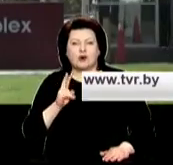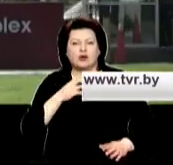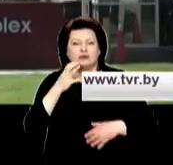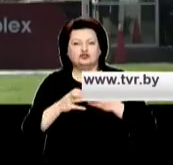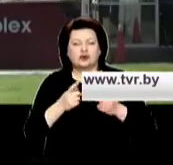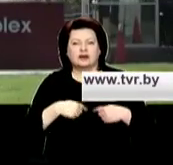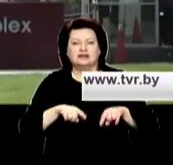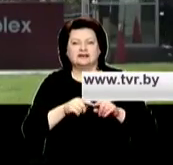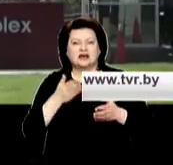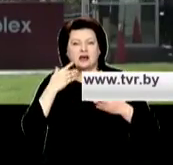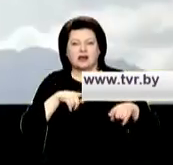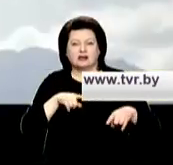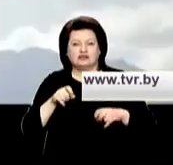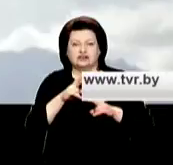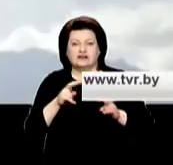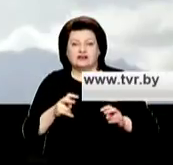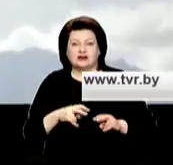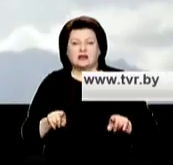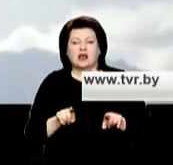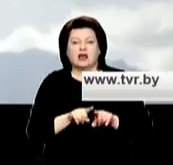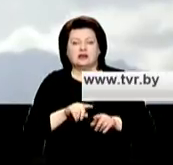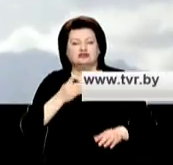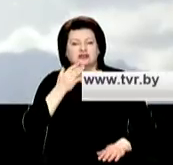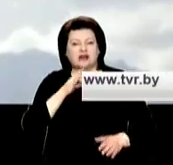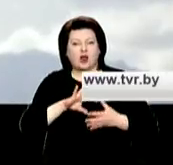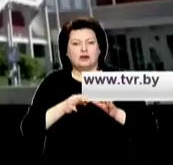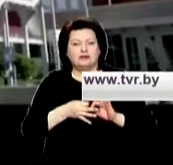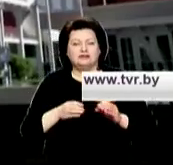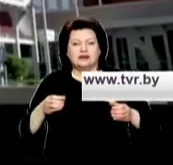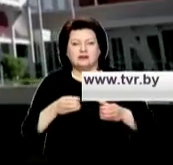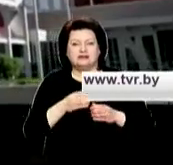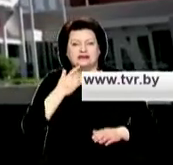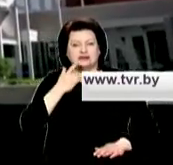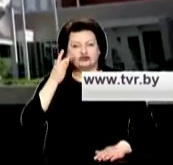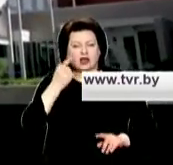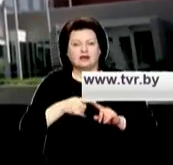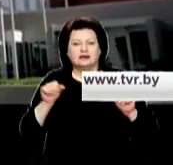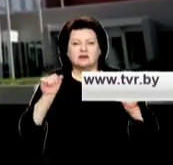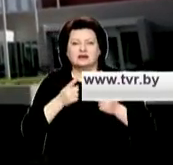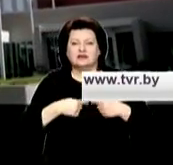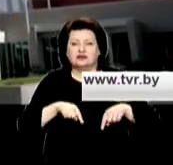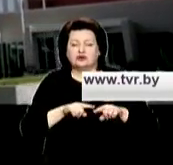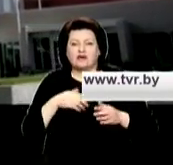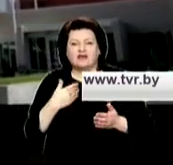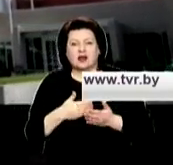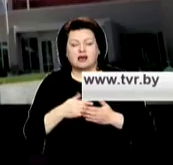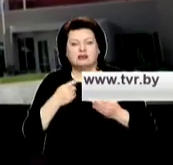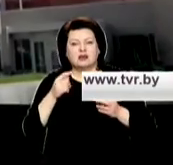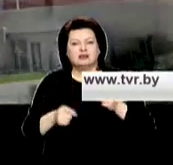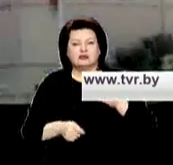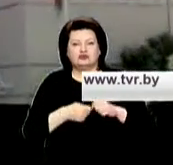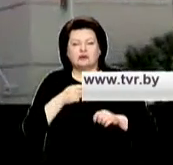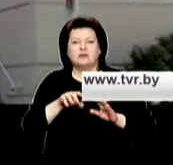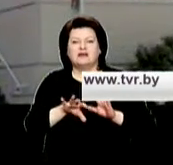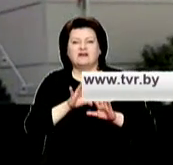ассоциации легкоатлетических федераций а также национальный олимпийский комитет сша эти спортивные структуры вероятно допускали нарушения при